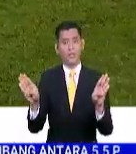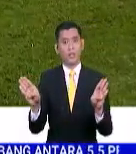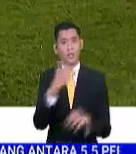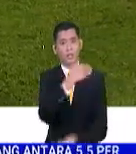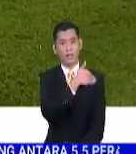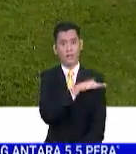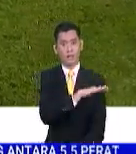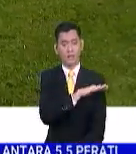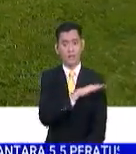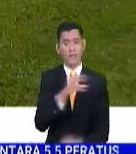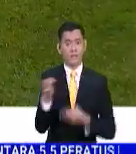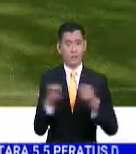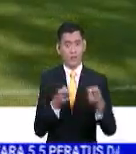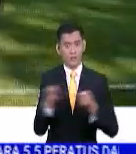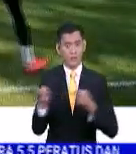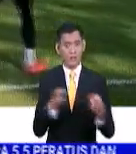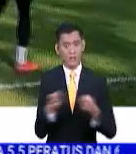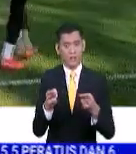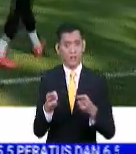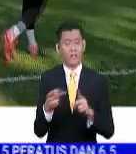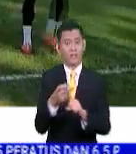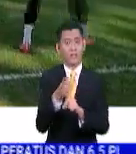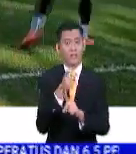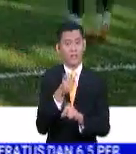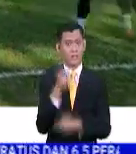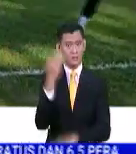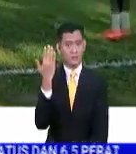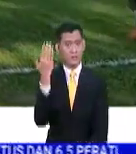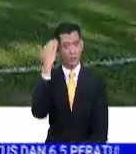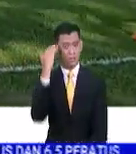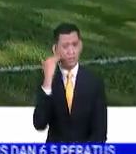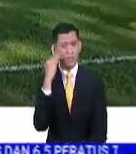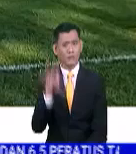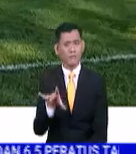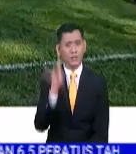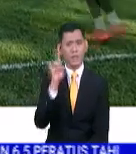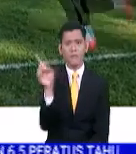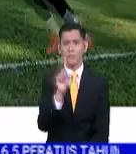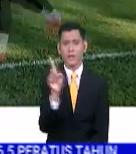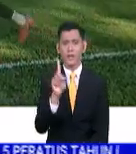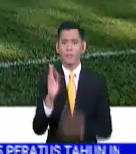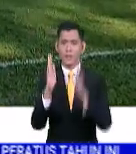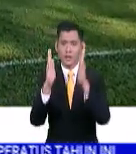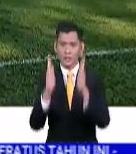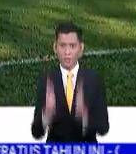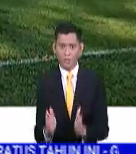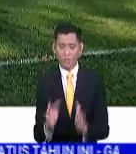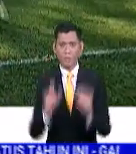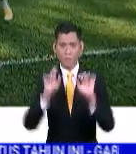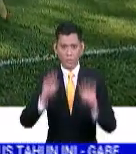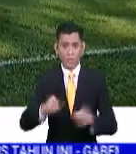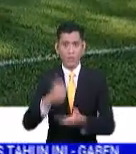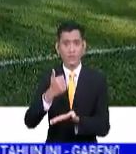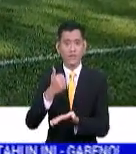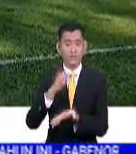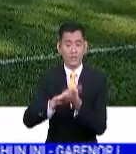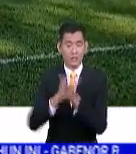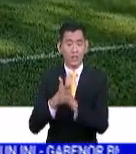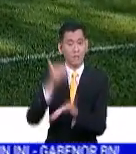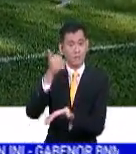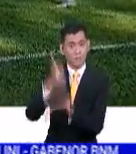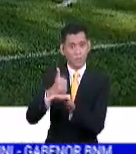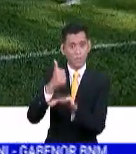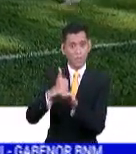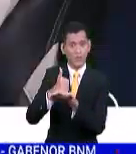kebangsaan Hong Kong dari Korea Selatan itu untuk memilih mana-mana individu yang dirasakan layak menjadi pembantunya serta